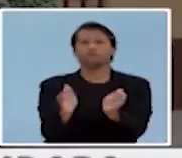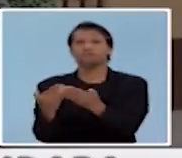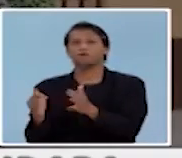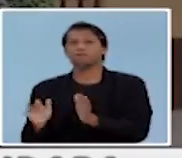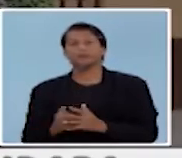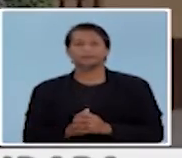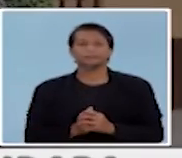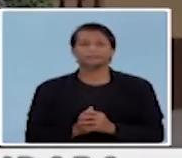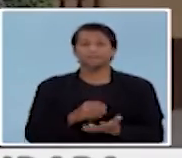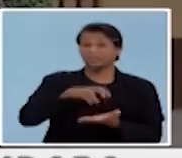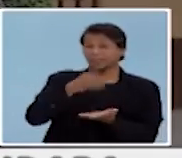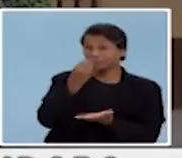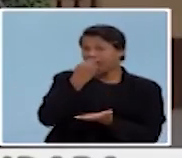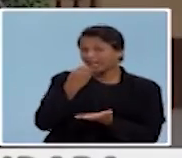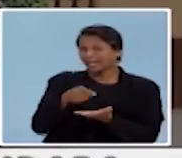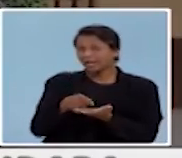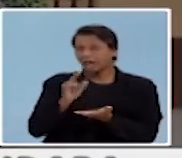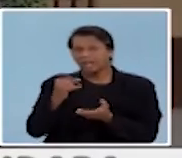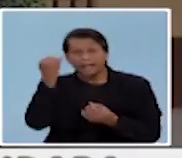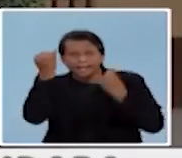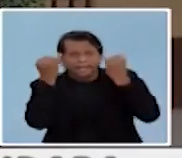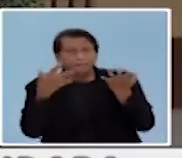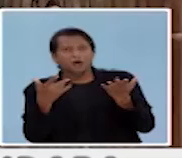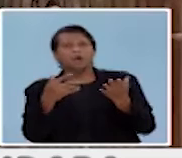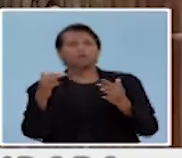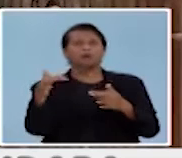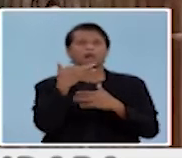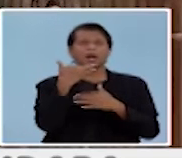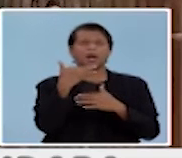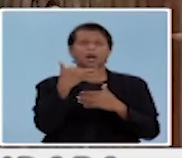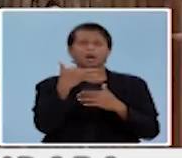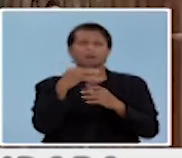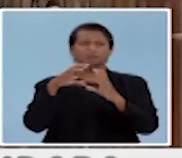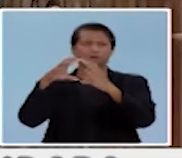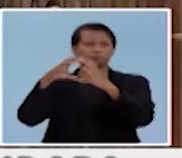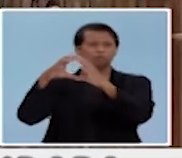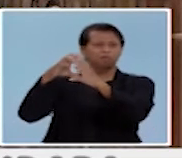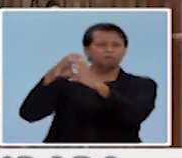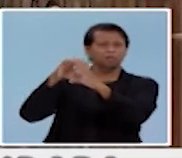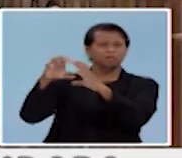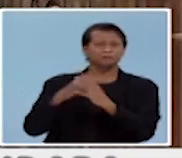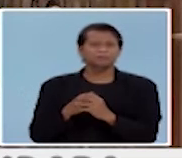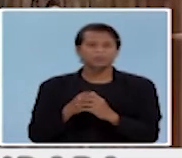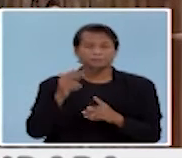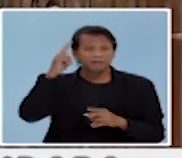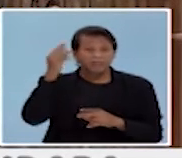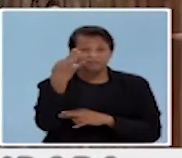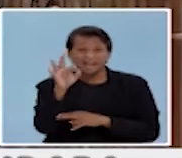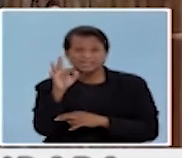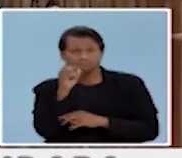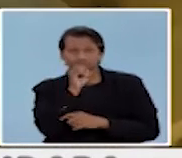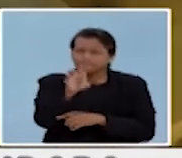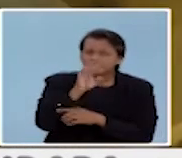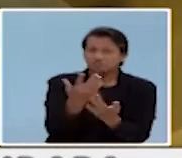sejumlah restoran membuat inovasi berupa penyaringan udara di sistem sirkulasi udara namun pemerintah Prancis tetap mengimbau warga untuk